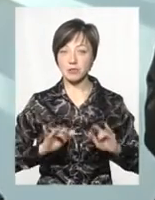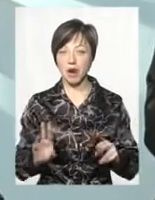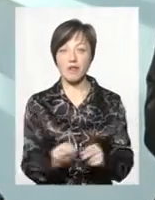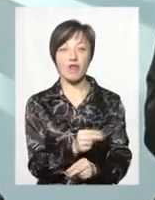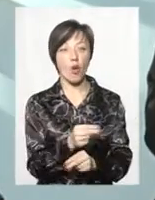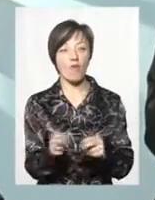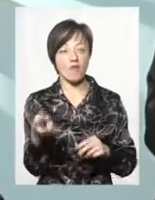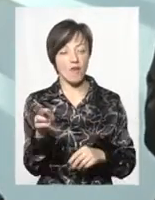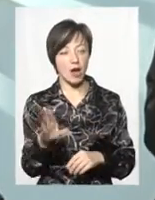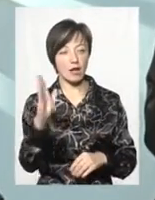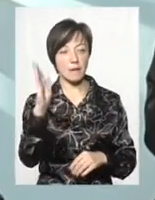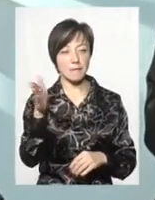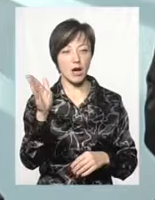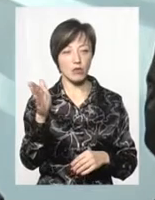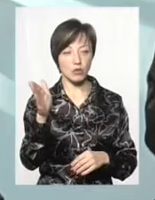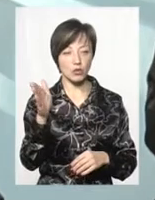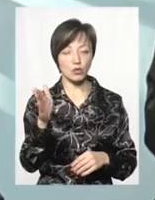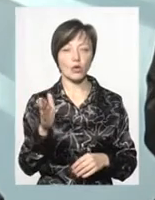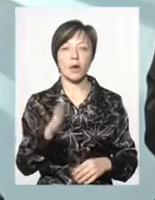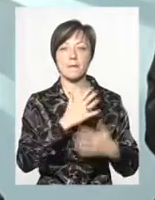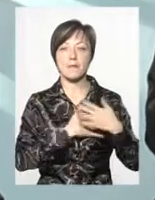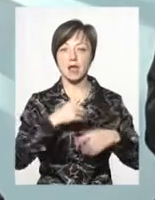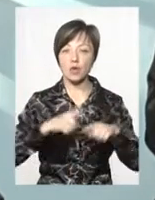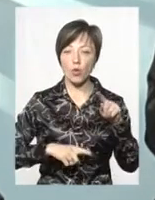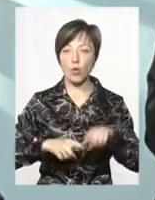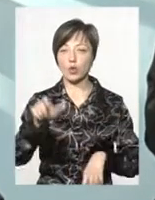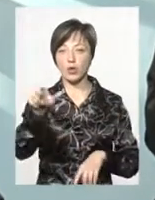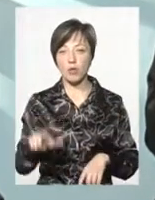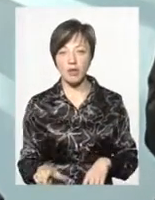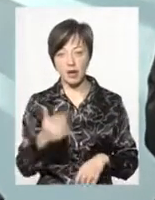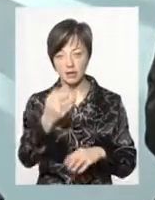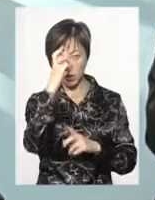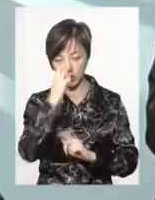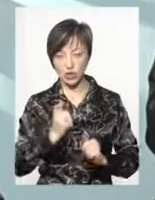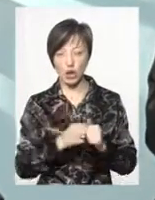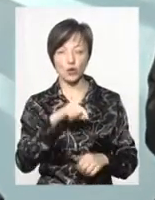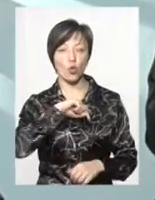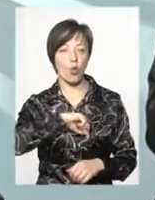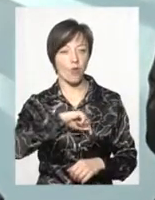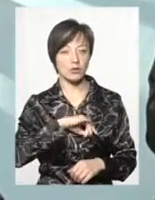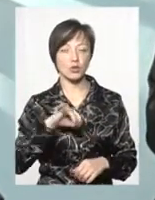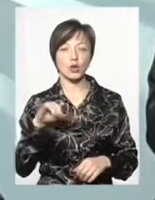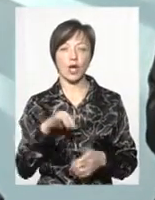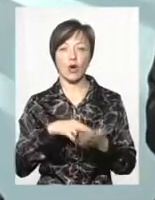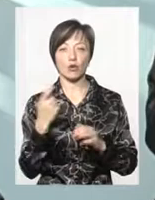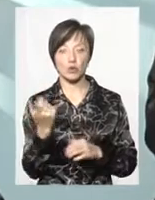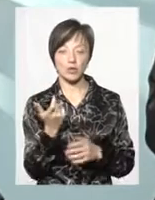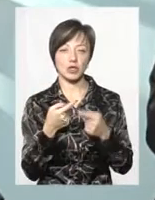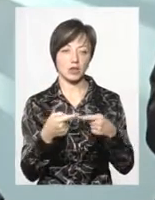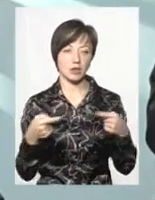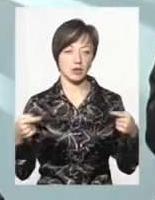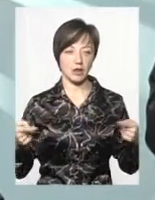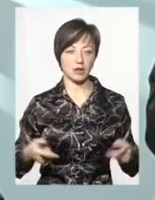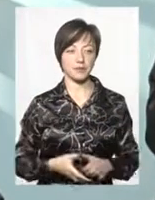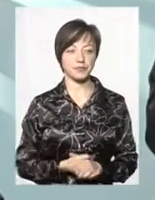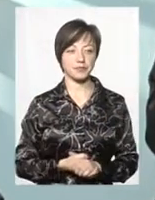виховання майбутнього патріота, громадянина держави. і духовного, і економічного, там, і політичного, і